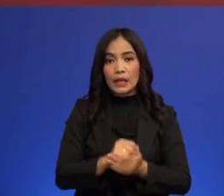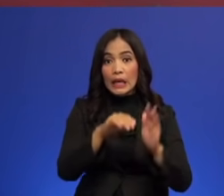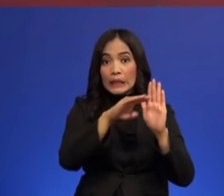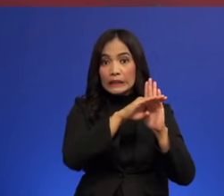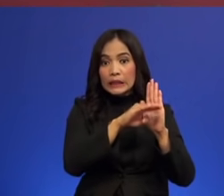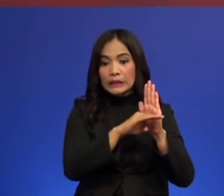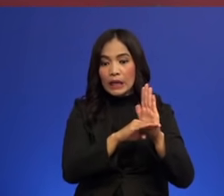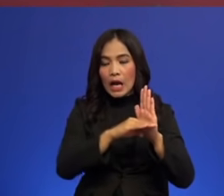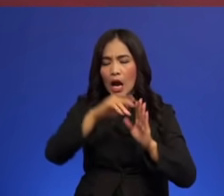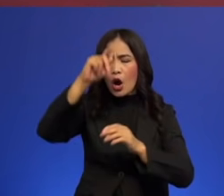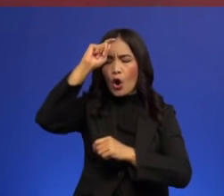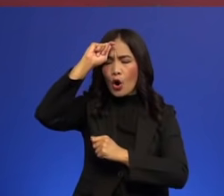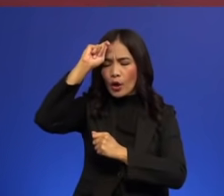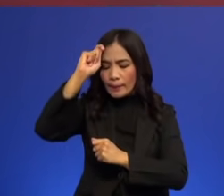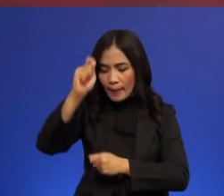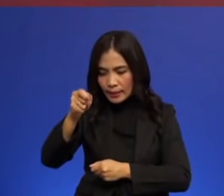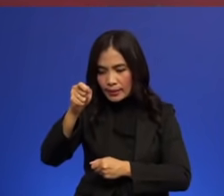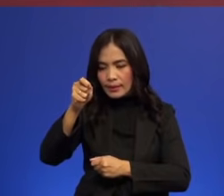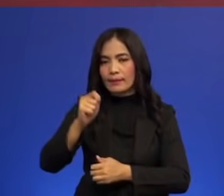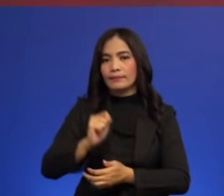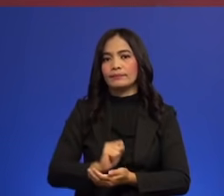secara hormat.